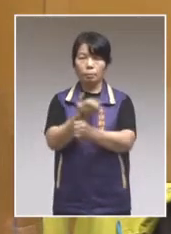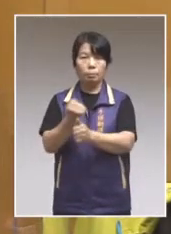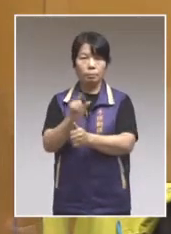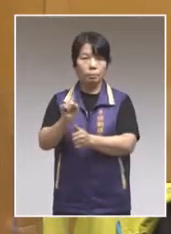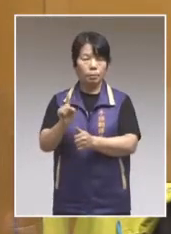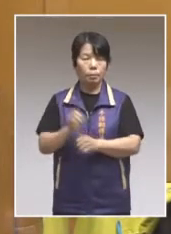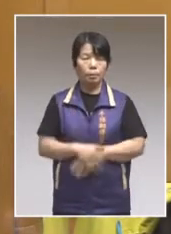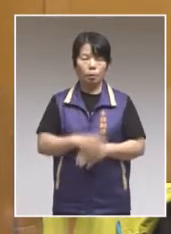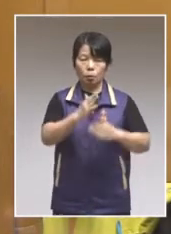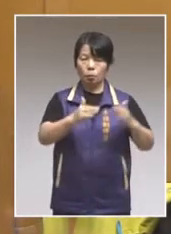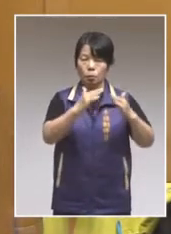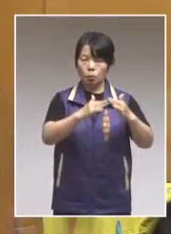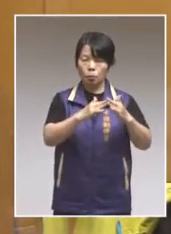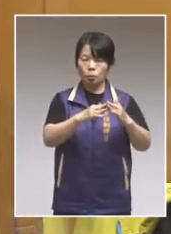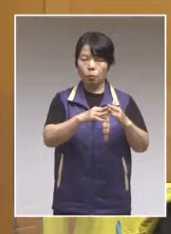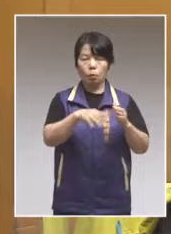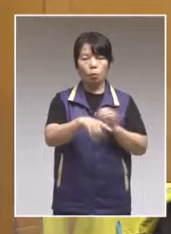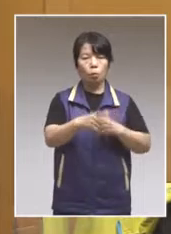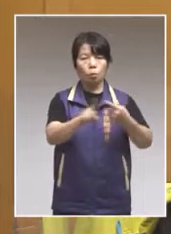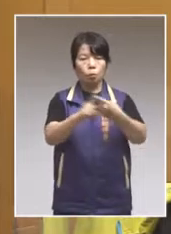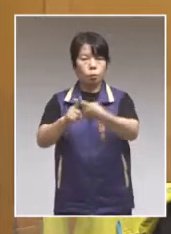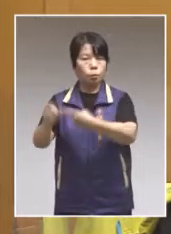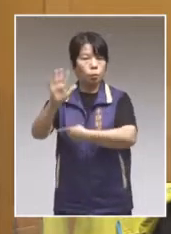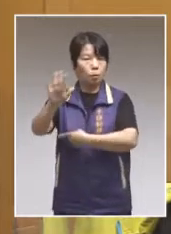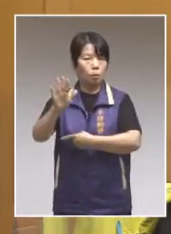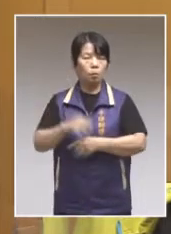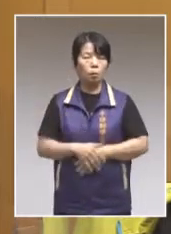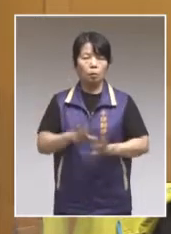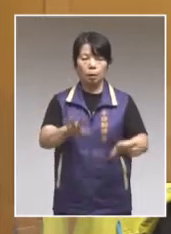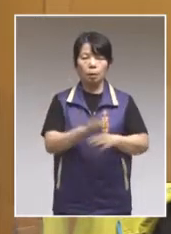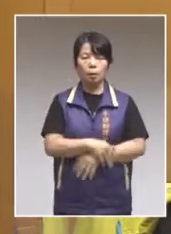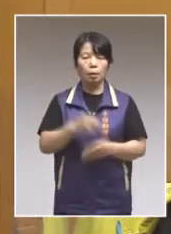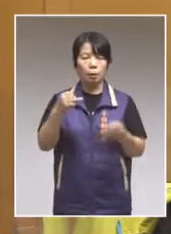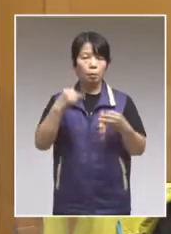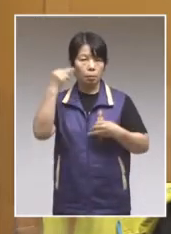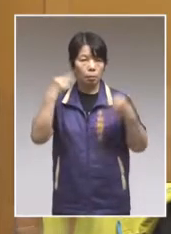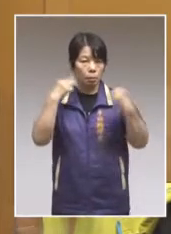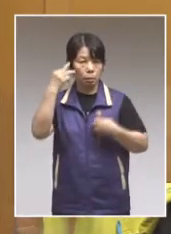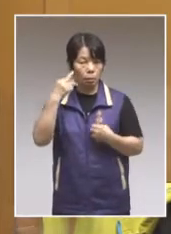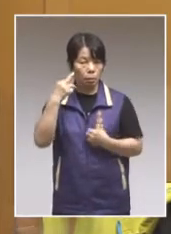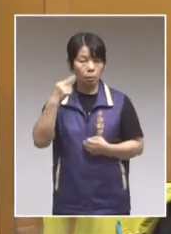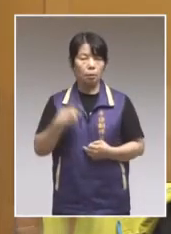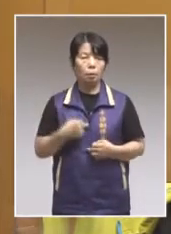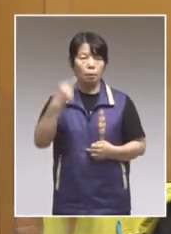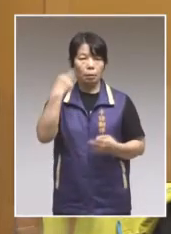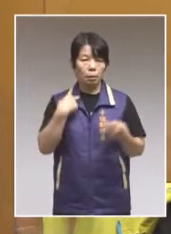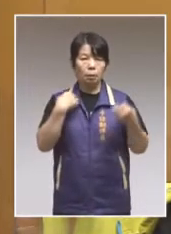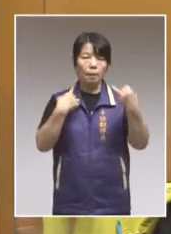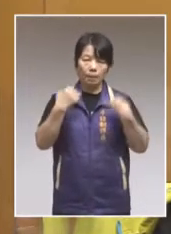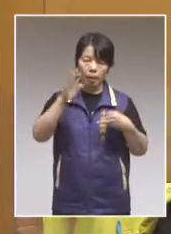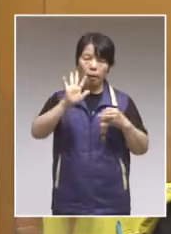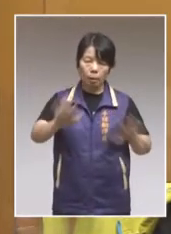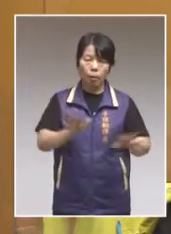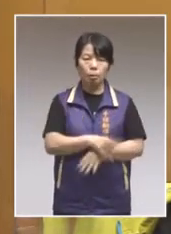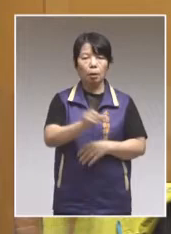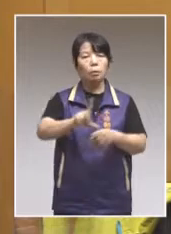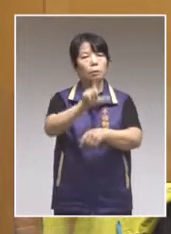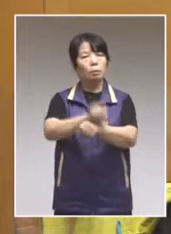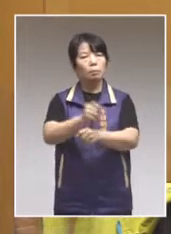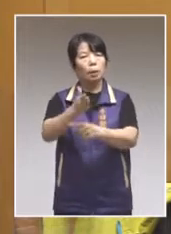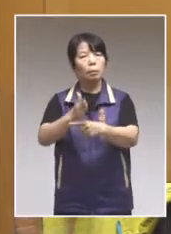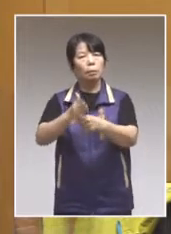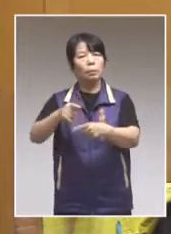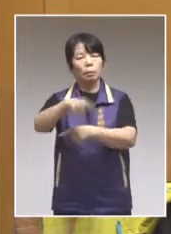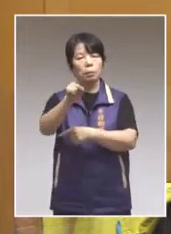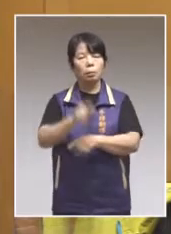有几间学校有确诊者，那确诊者的家人就他的弟弟妹妹依然到校哈，结果上了半天班之后，半天课之后才被紧急